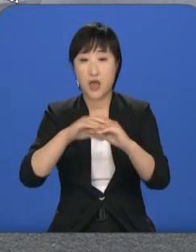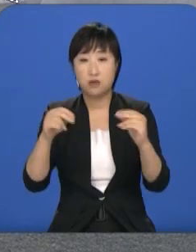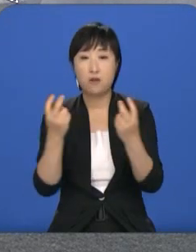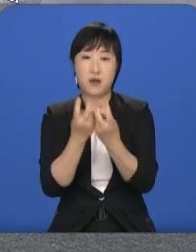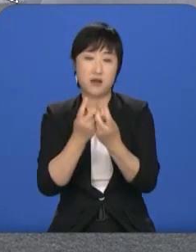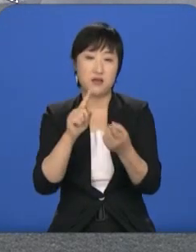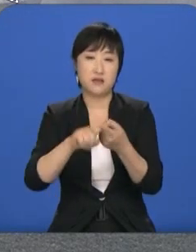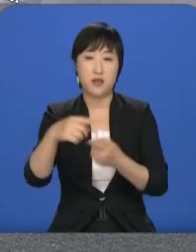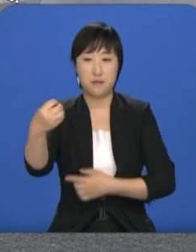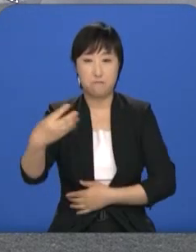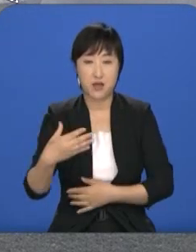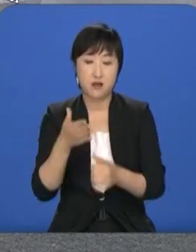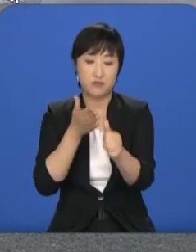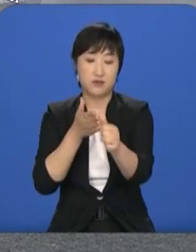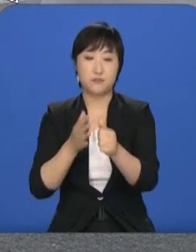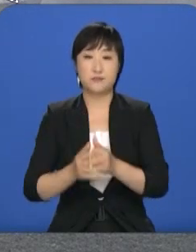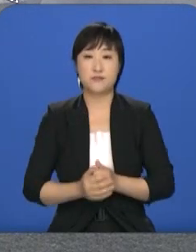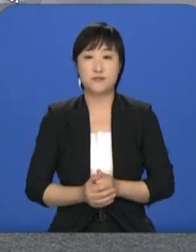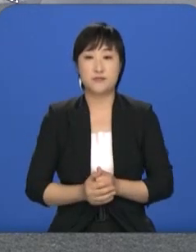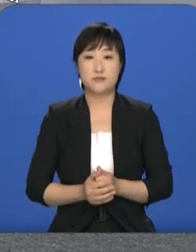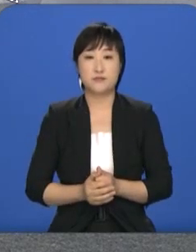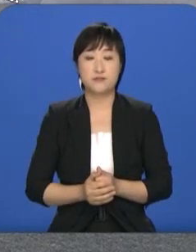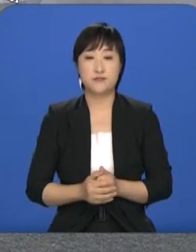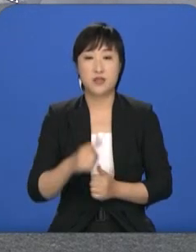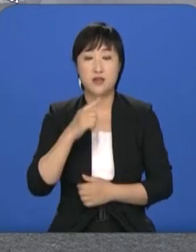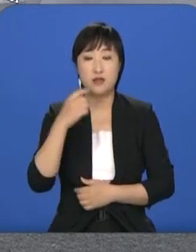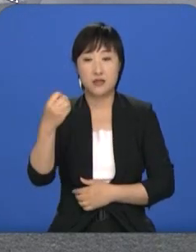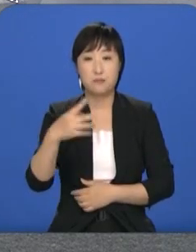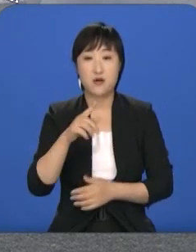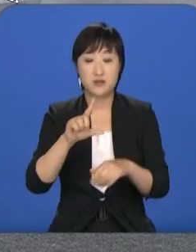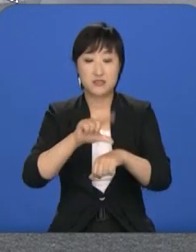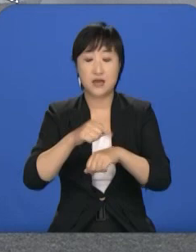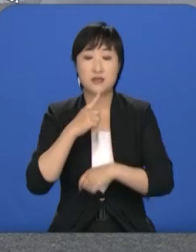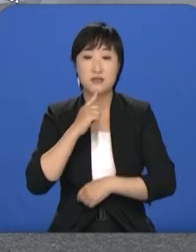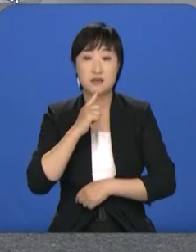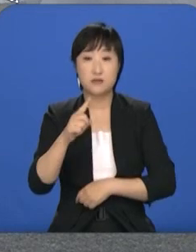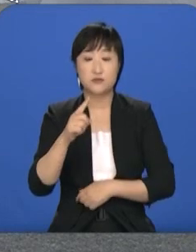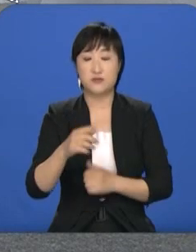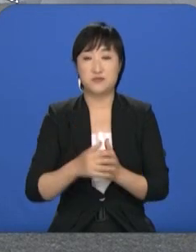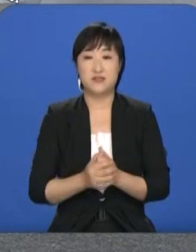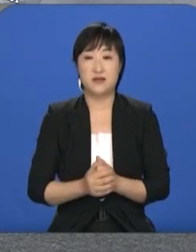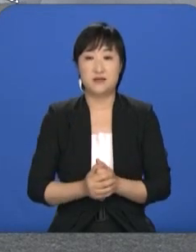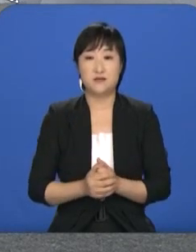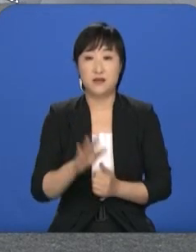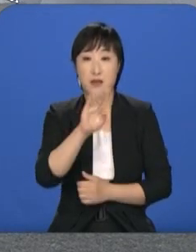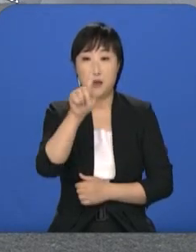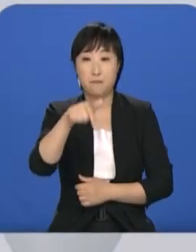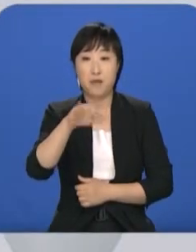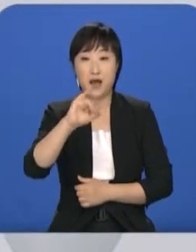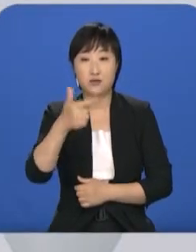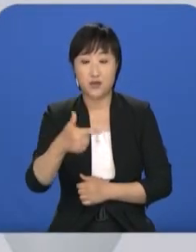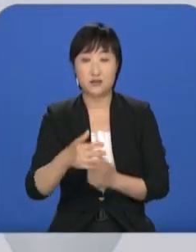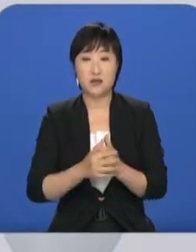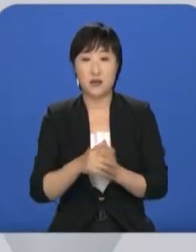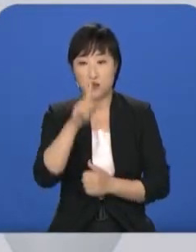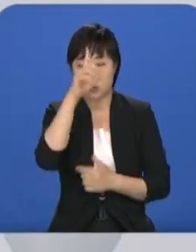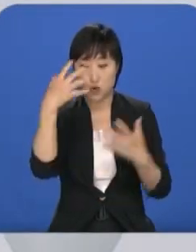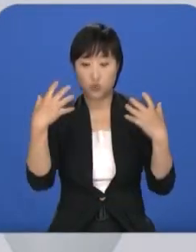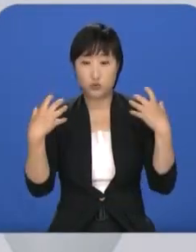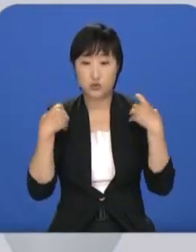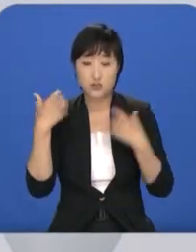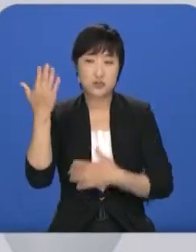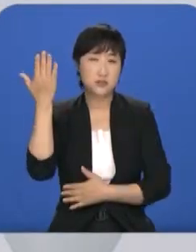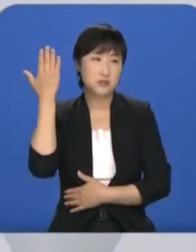대한 해결 방안에 대해서 말씀해 주시기 바랍니다. 답변 시간은 1분입니다. 박인환 후보부터 답변해 주시죠.